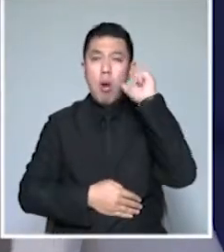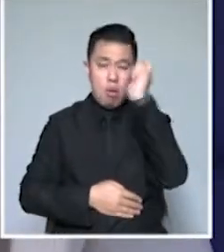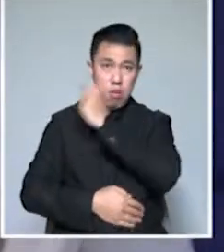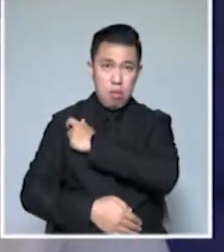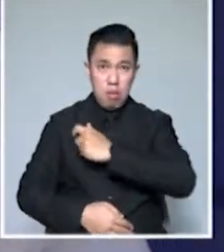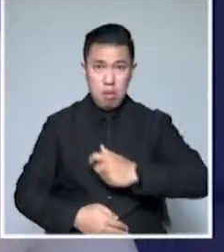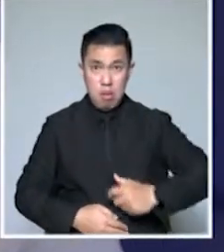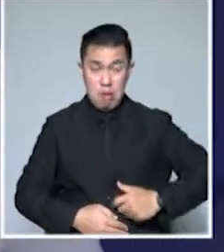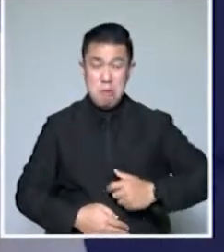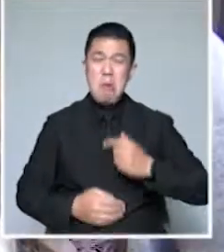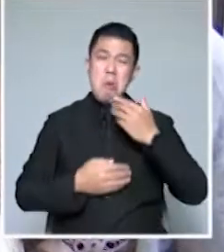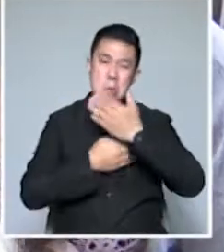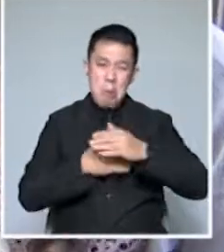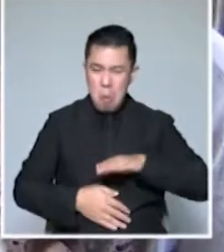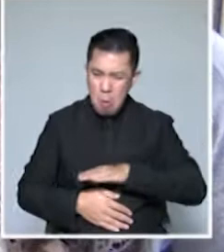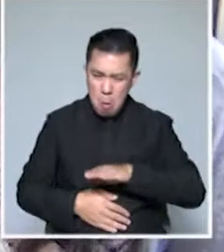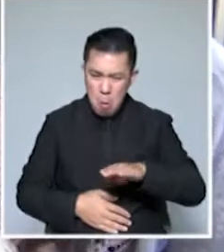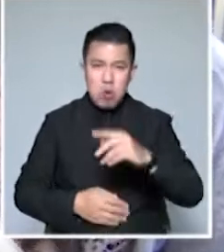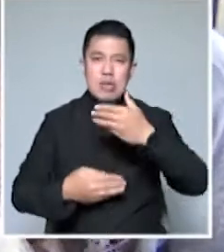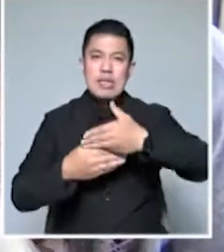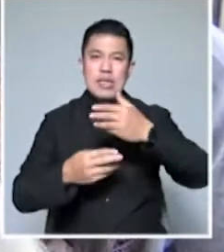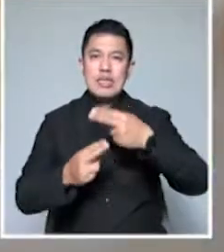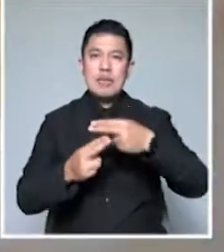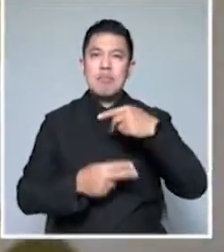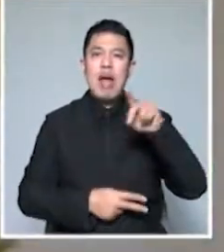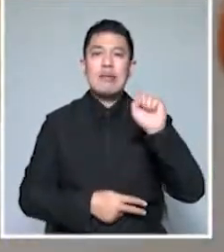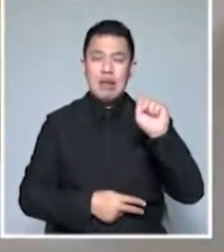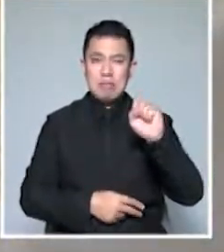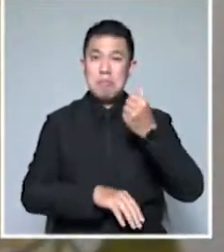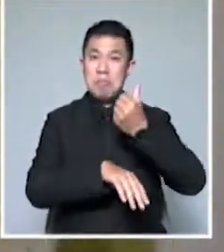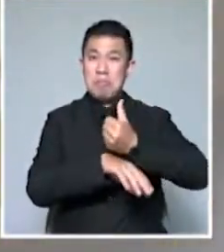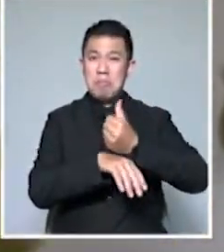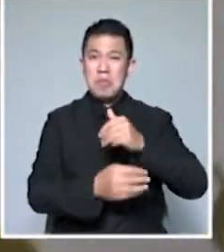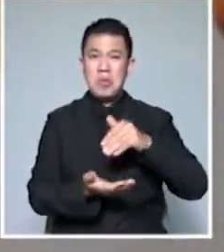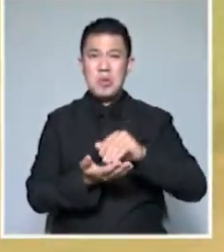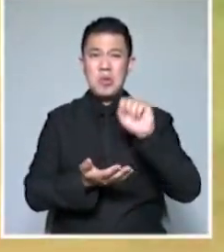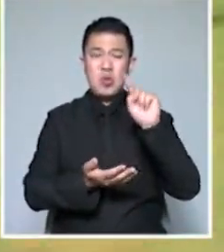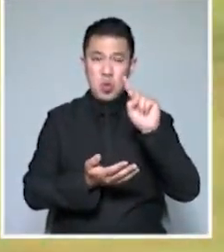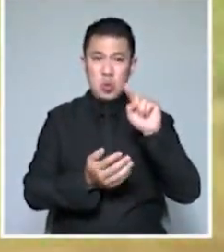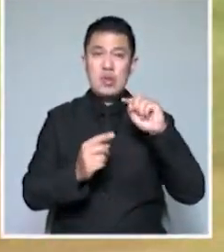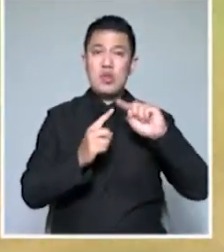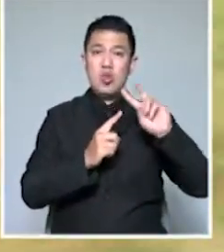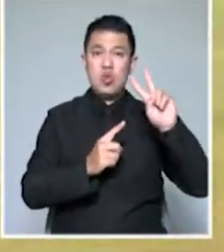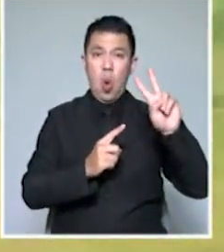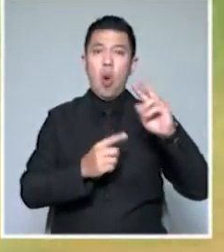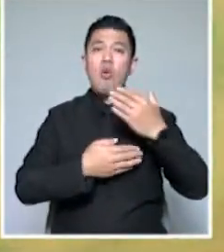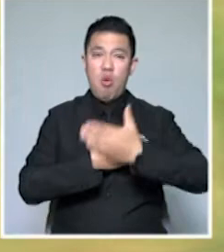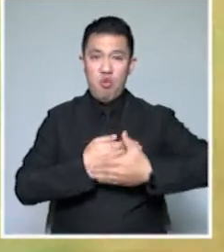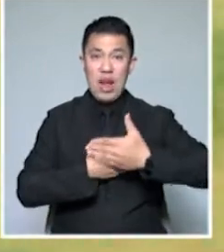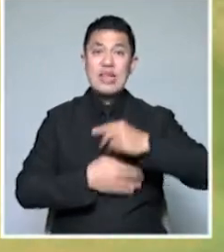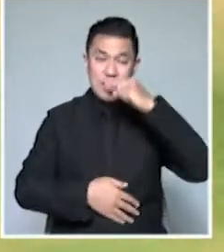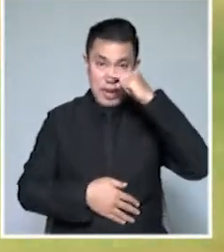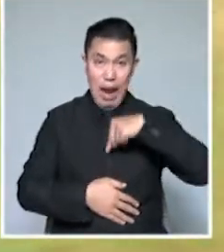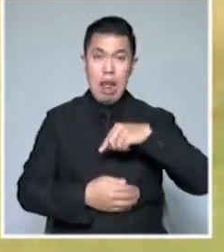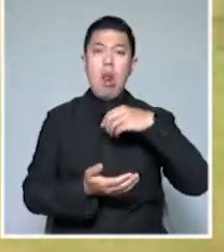ำชมเขื่อนป่าสักชลสิทธิ์นายศักดิ์ชัยทรัพย์ใจเที่ยงผู้อำนวยการศูนย์ปฏิบัติการเดินรถภาค2การรถไฟแห่งประเทศ